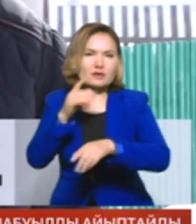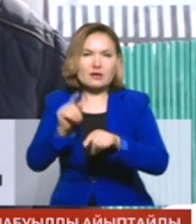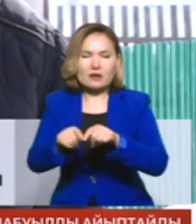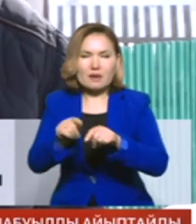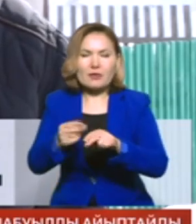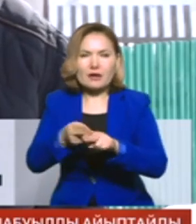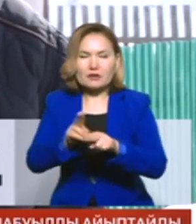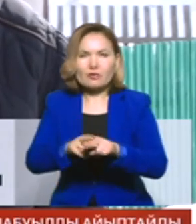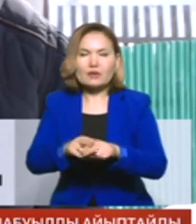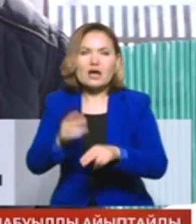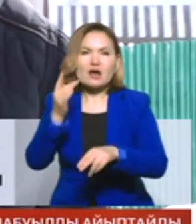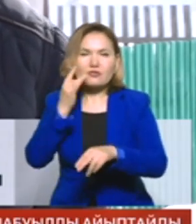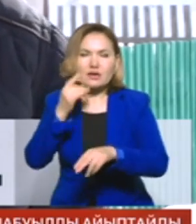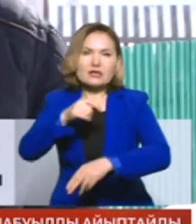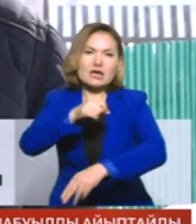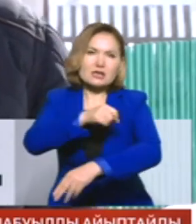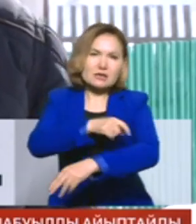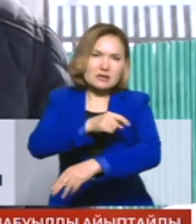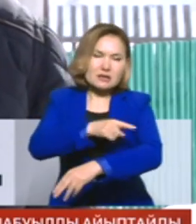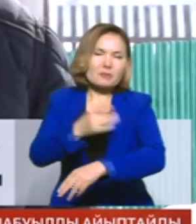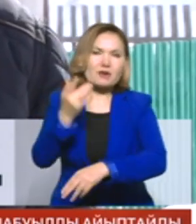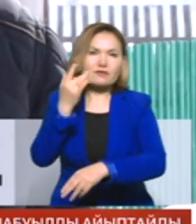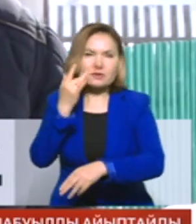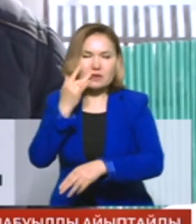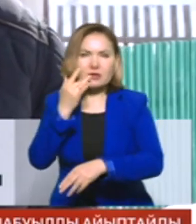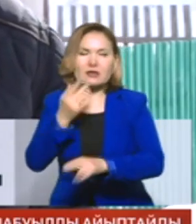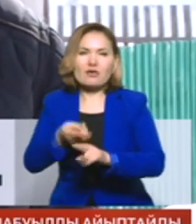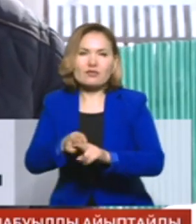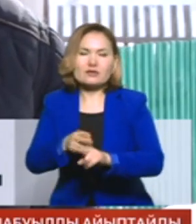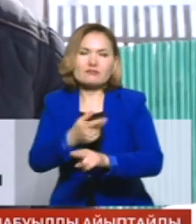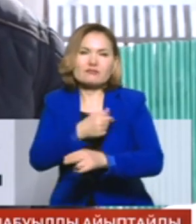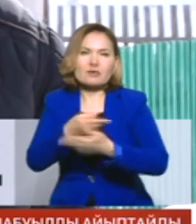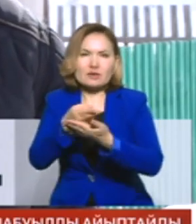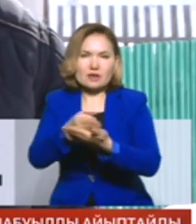ауданнан врачтардан система болатын, осы системаны алып тұрам.